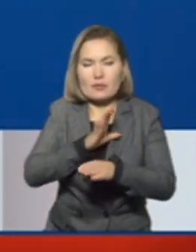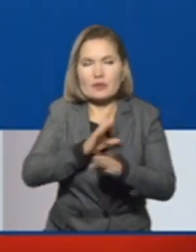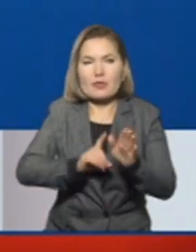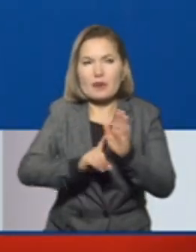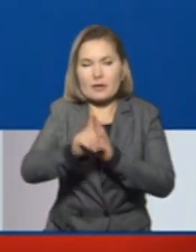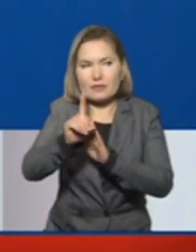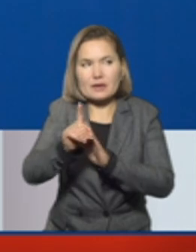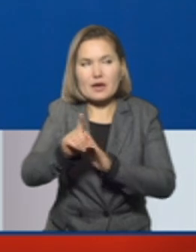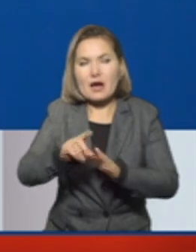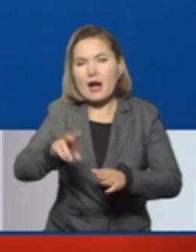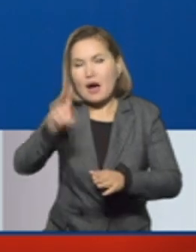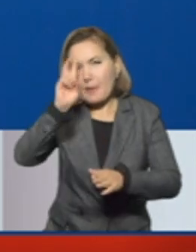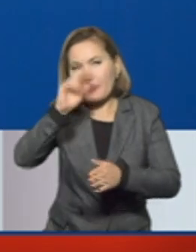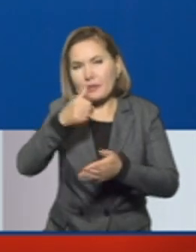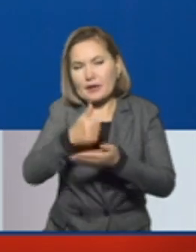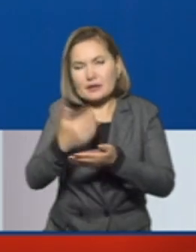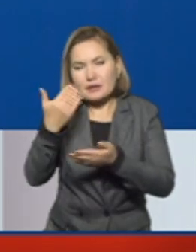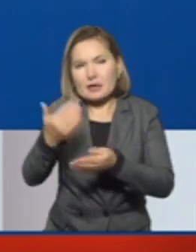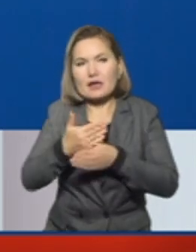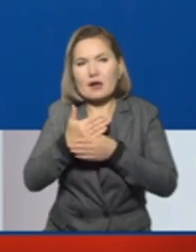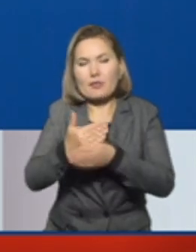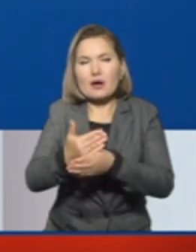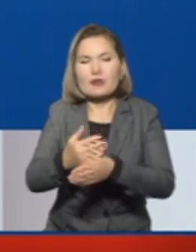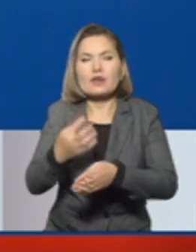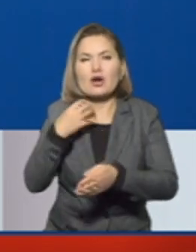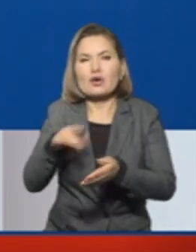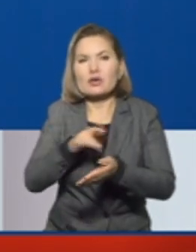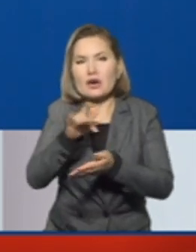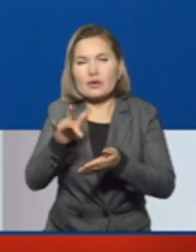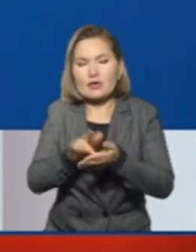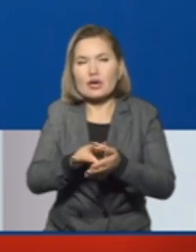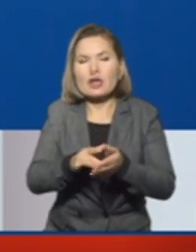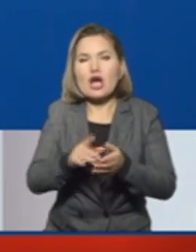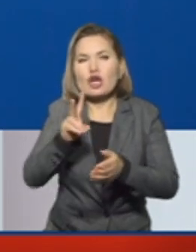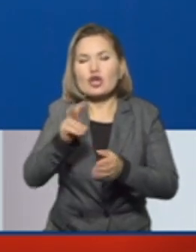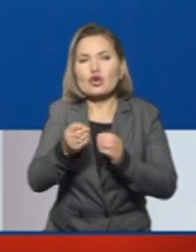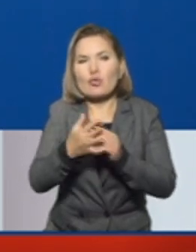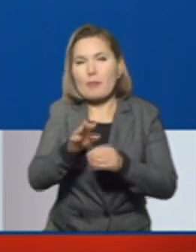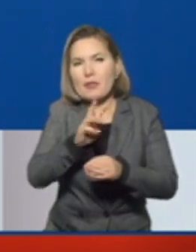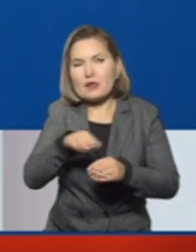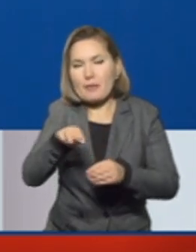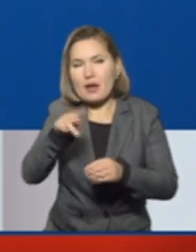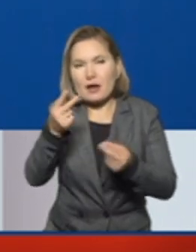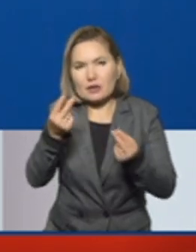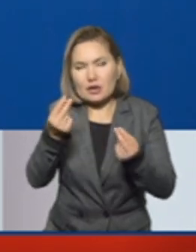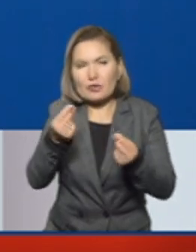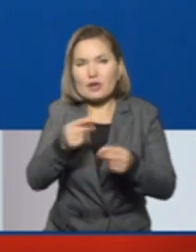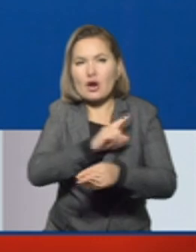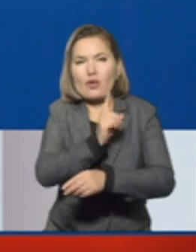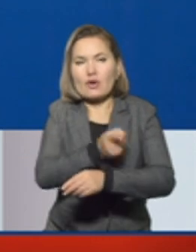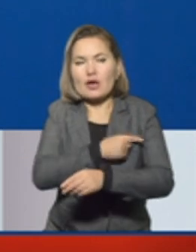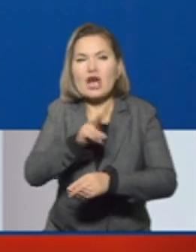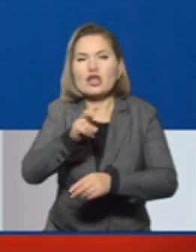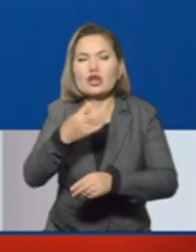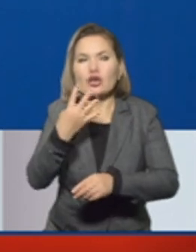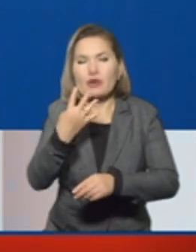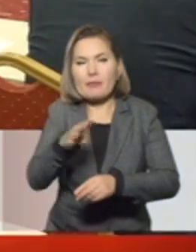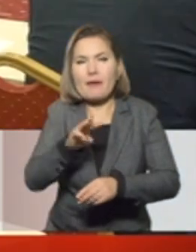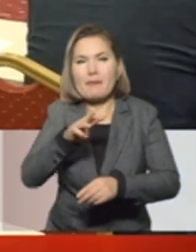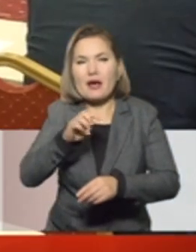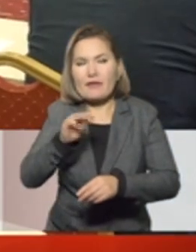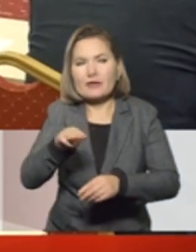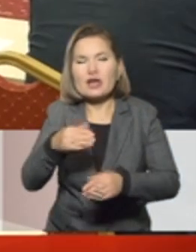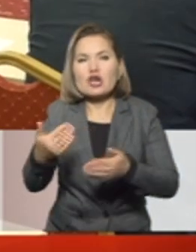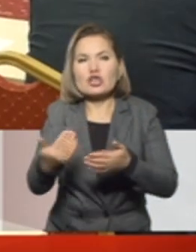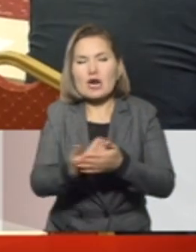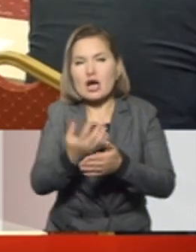Президентіміздің тікелей қолдауымен Қызылорда қаласында 215 миллиард теңгеге қуаттылығы 240 мегаватты құрайтын